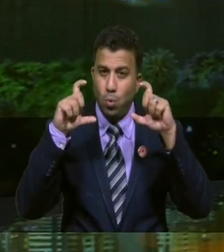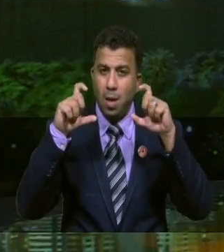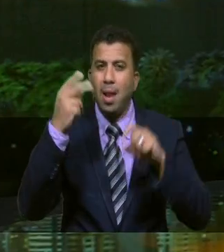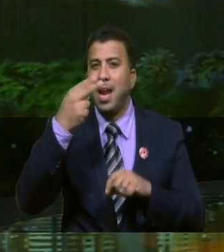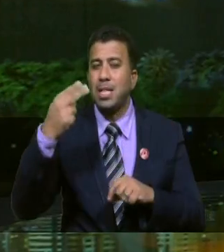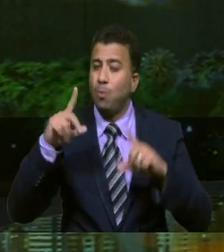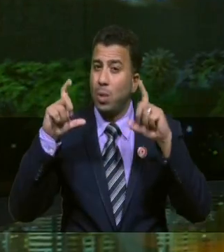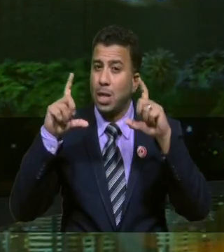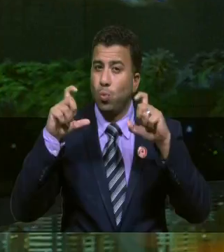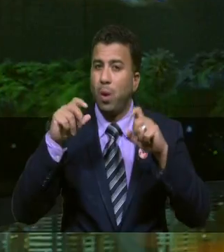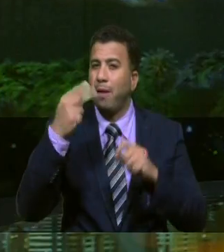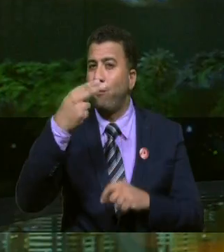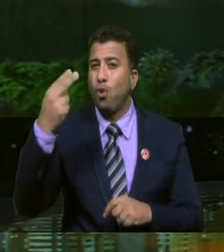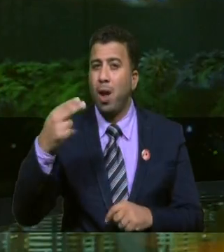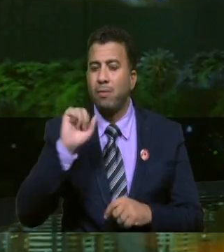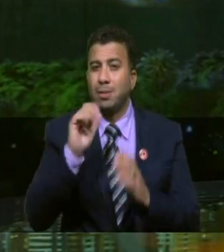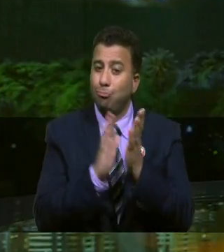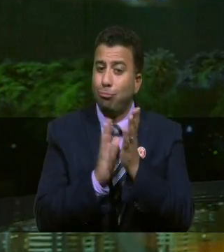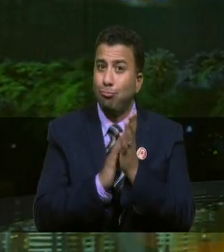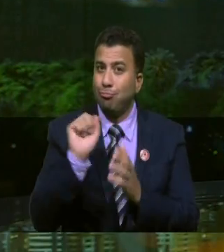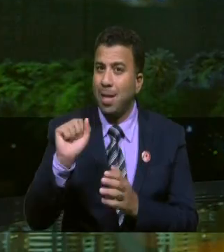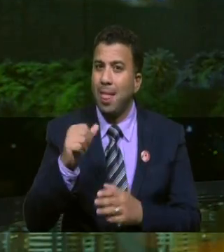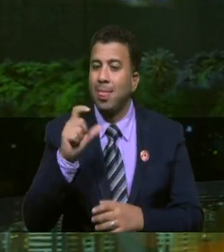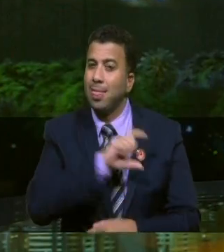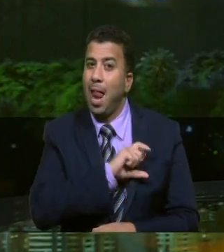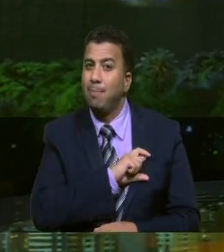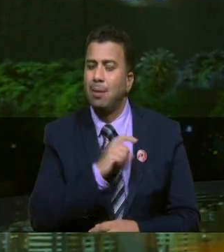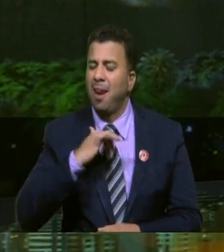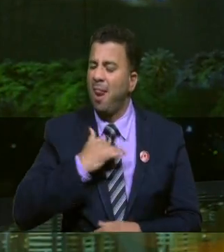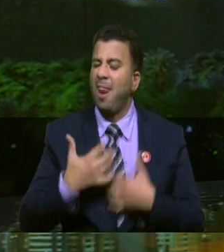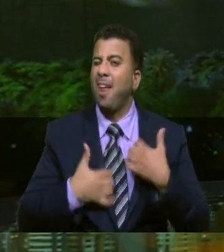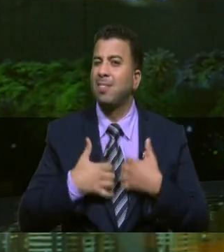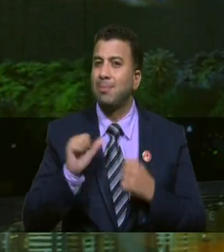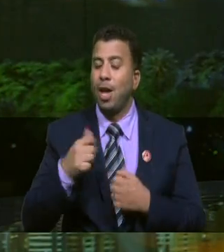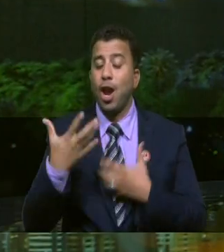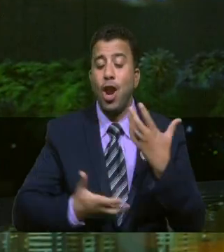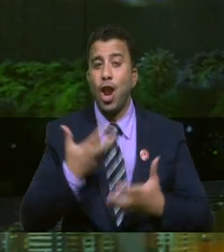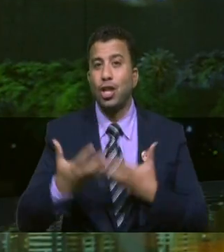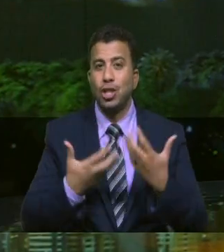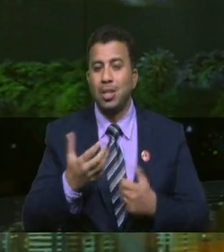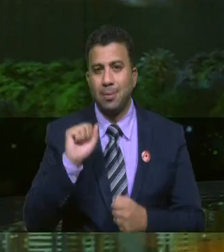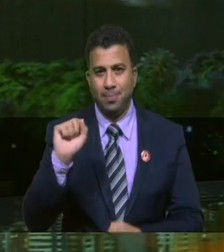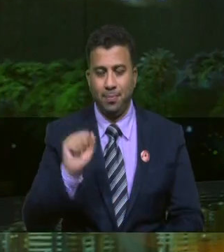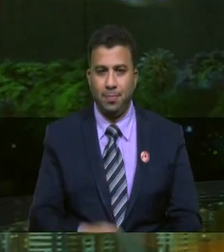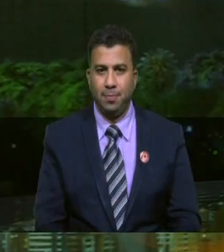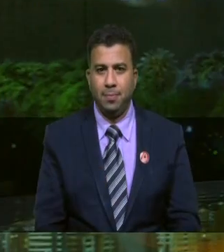للرسم والتصوير الفوتوغرافي لتشجيع الطلبة على التعبير عن أنفسهم من خلال الأنشطة اللاصفية.